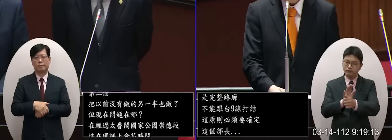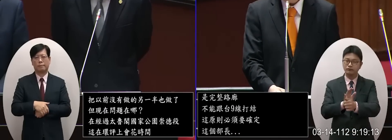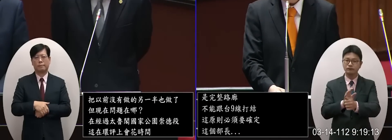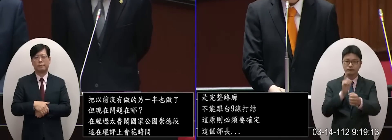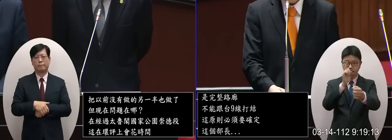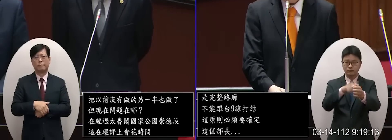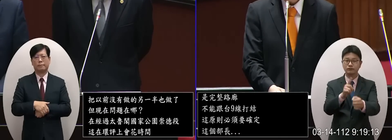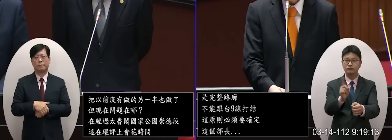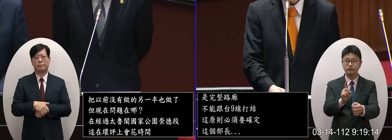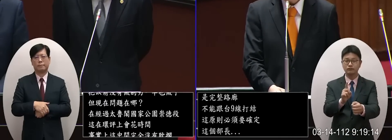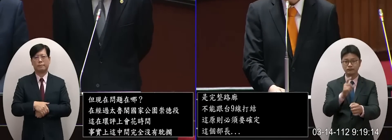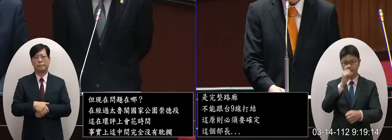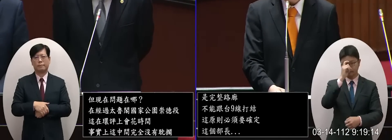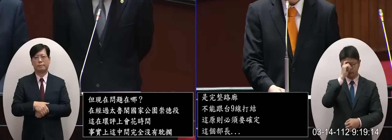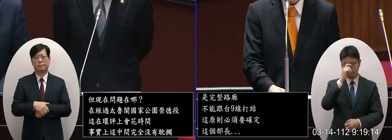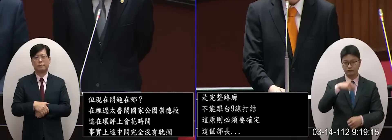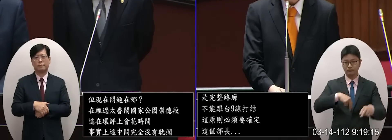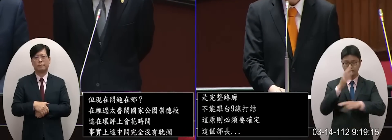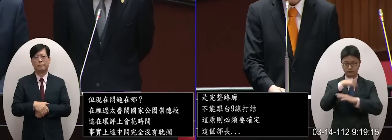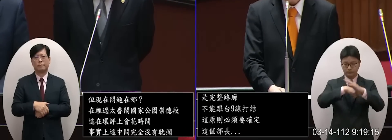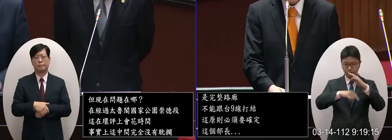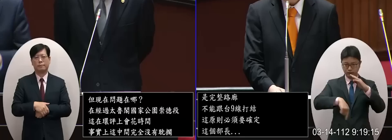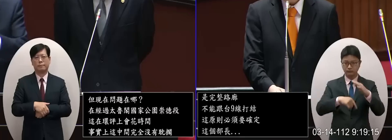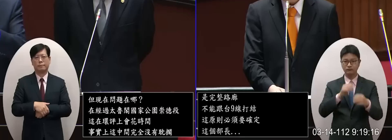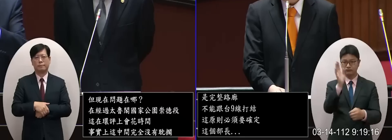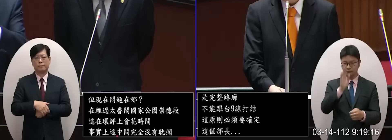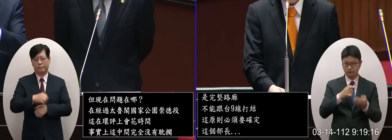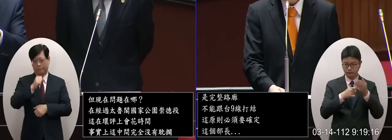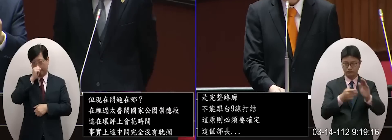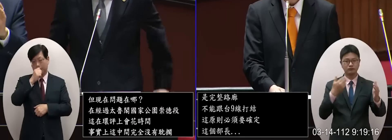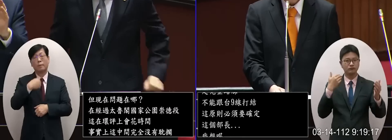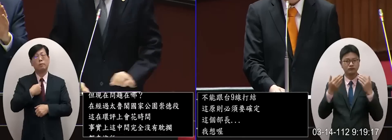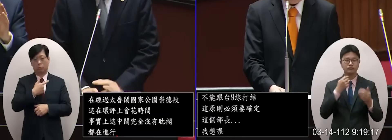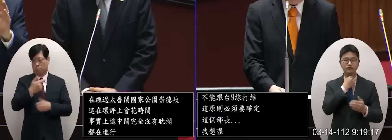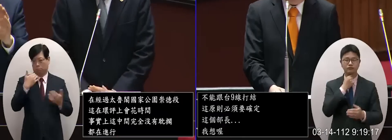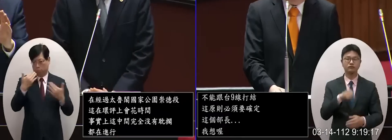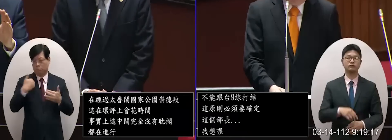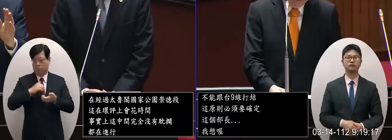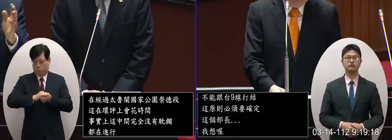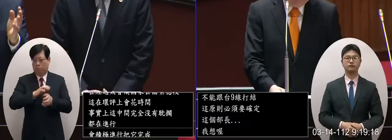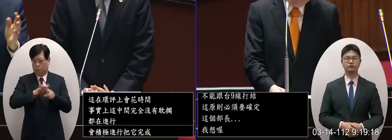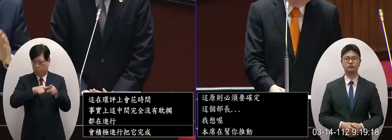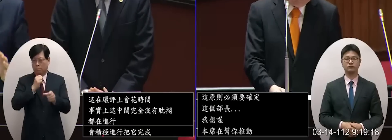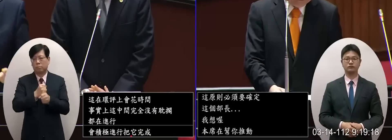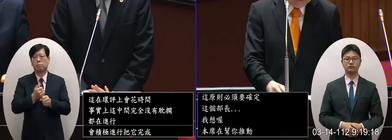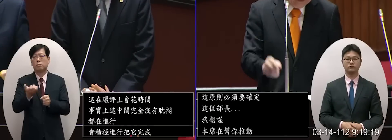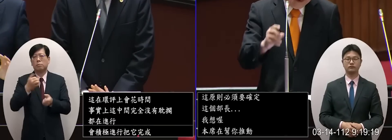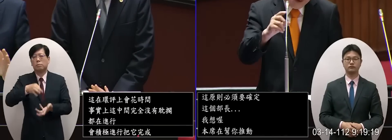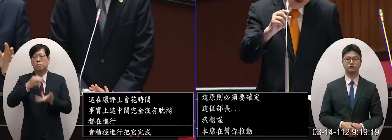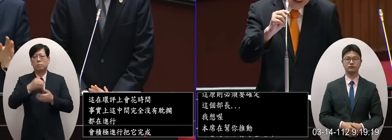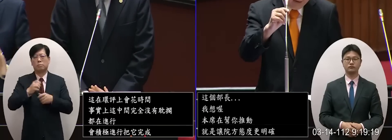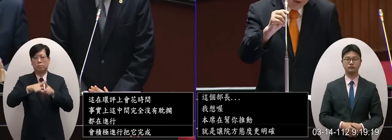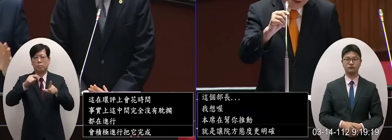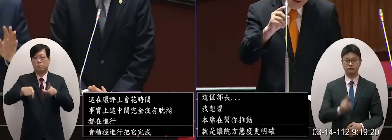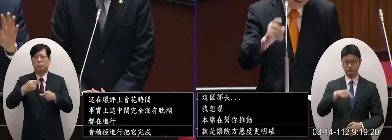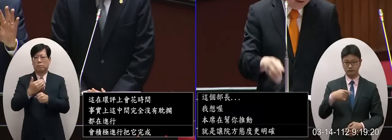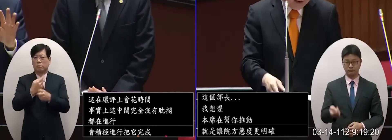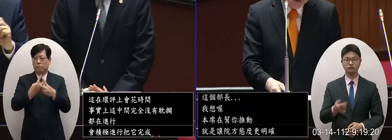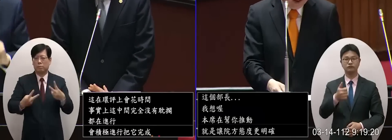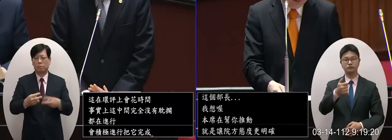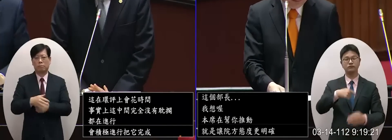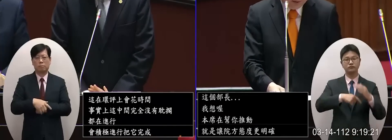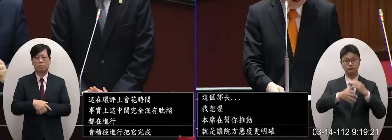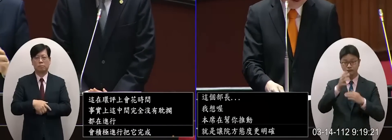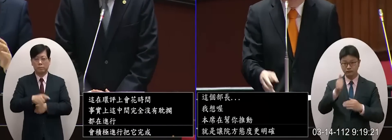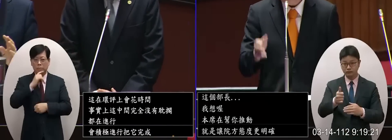是。 让院方的态度更明确。 好，我想我们很明确，一定会做。那刚才讲过泰鲁格 的，那接下来我谢谢